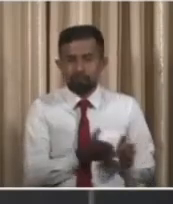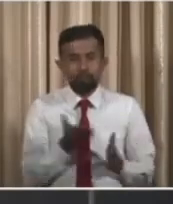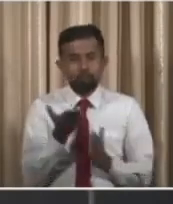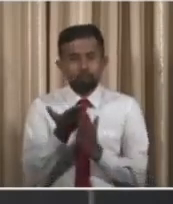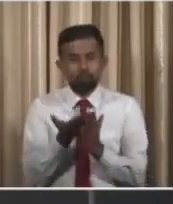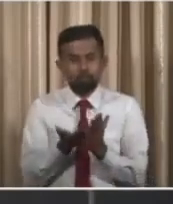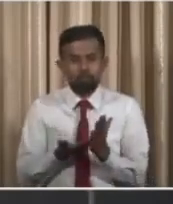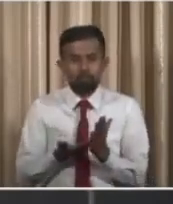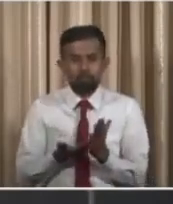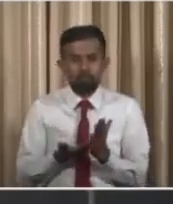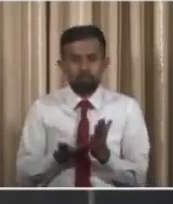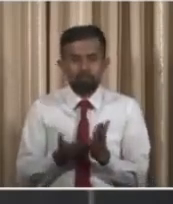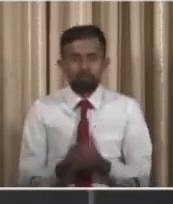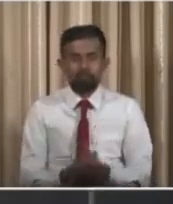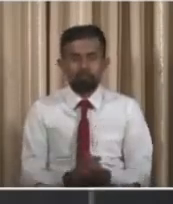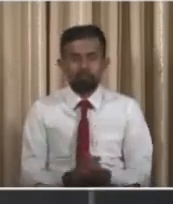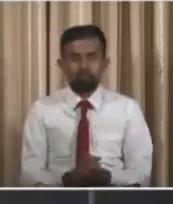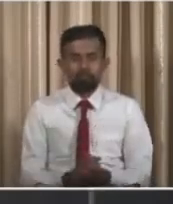තියෙනවා